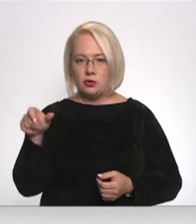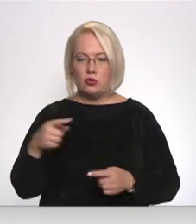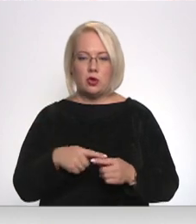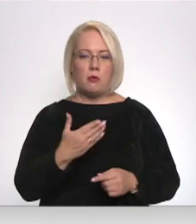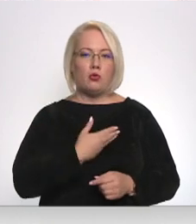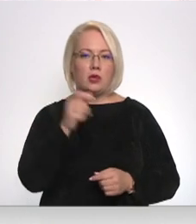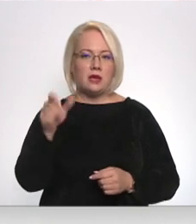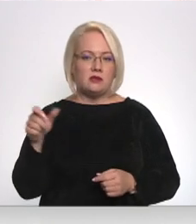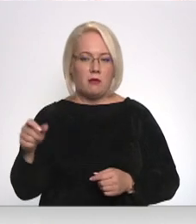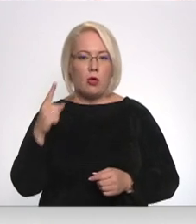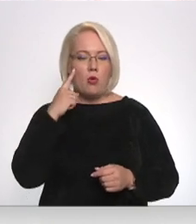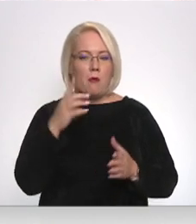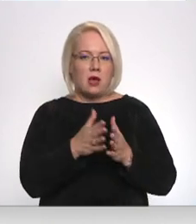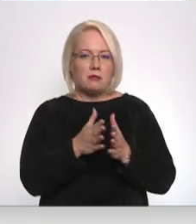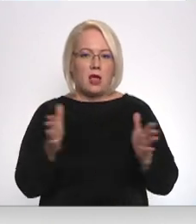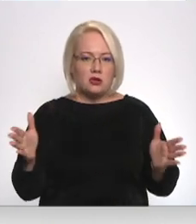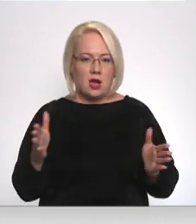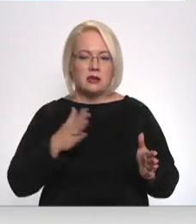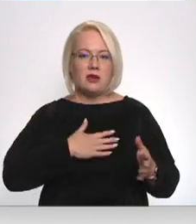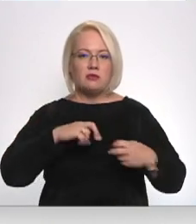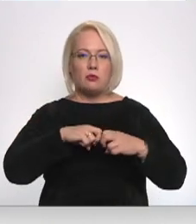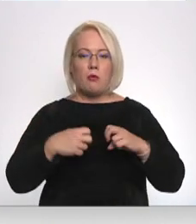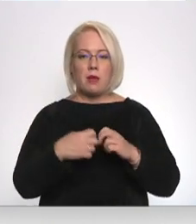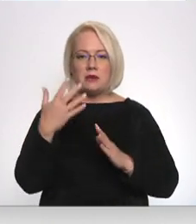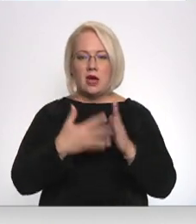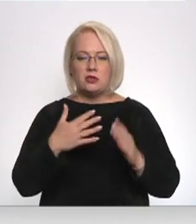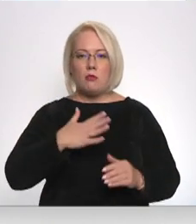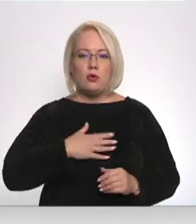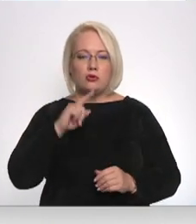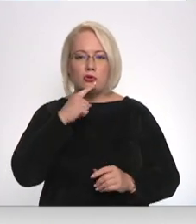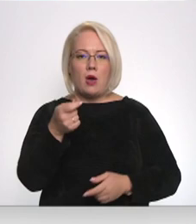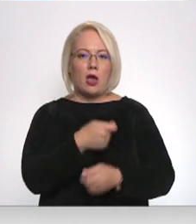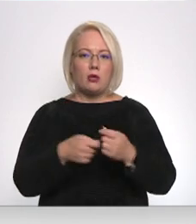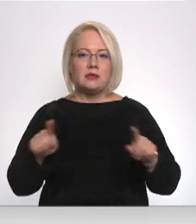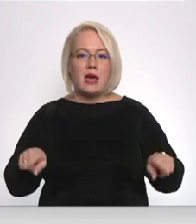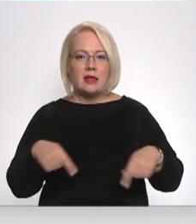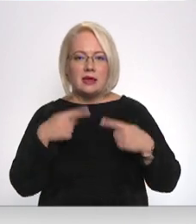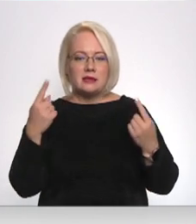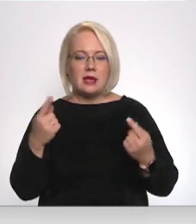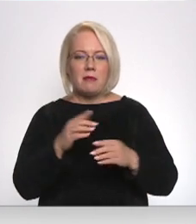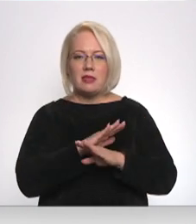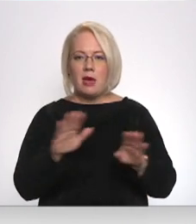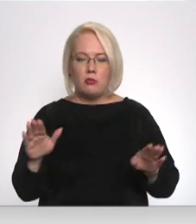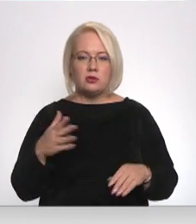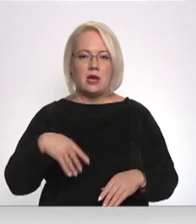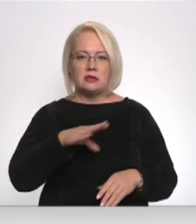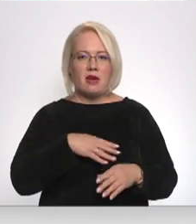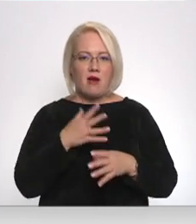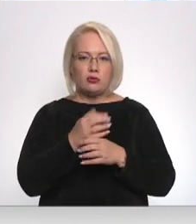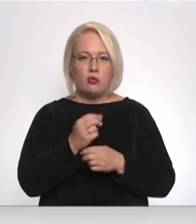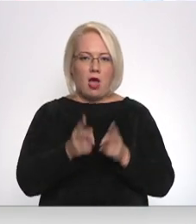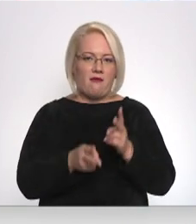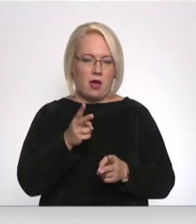iedzīvotājiem, bet domās plašāk. Nu, savas problēmas jārisina, taču man liekas arī mūsu ekonomiskā attīstība un pārējās lietas netiksies, ja mēs būsim savā sulā